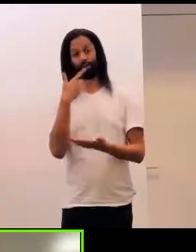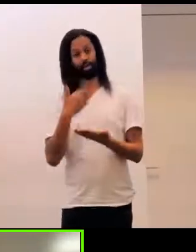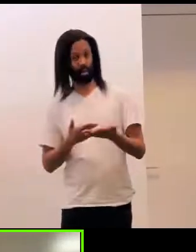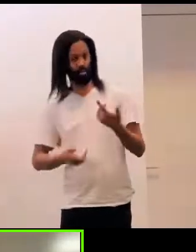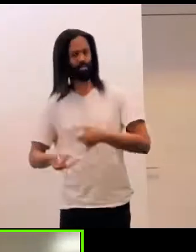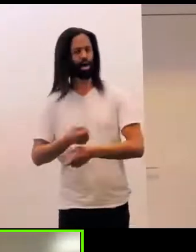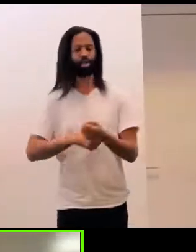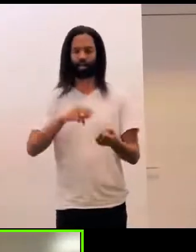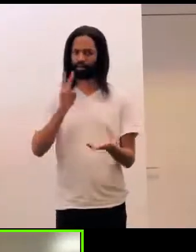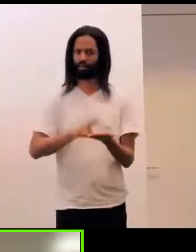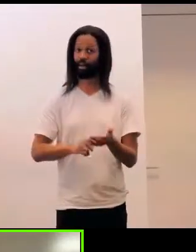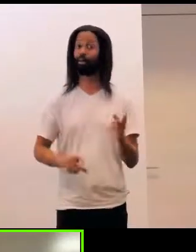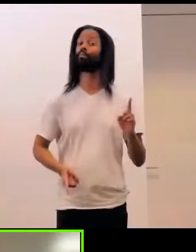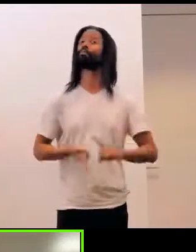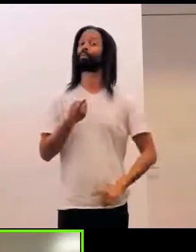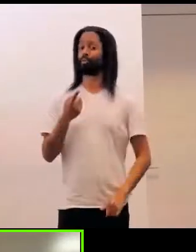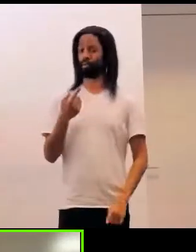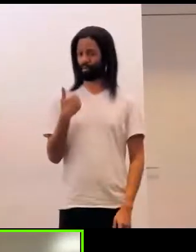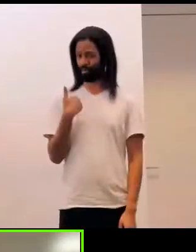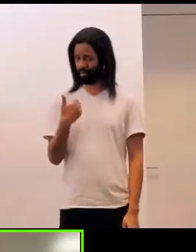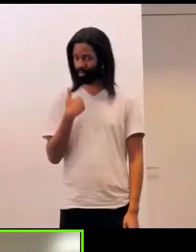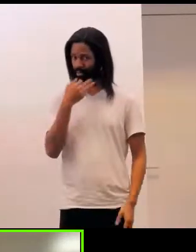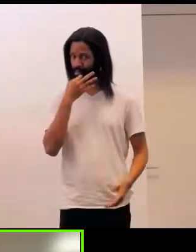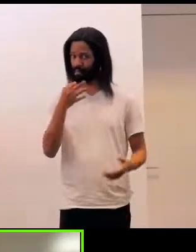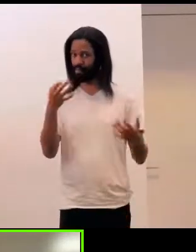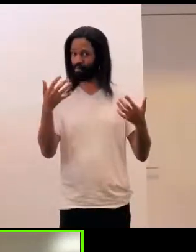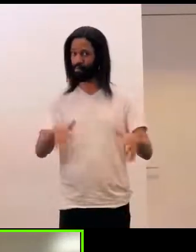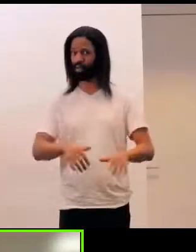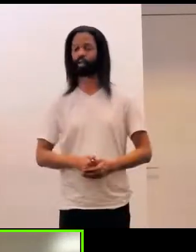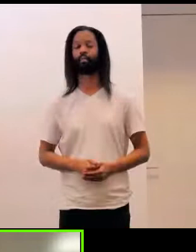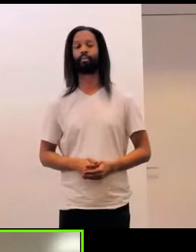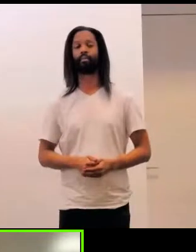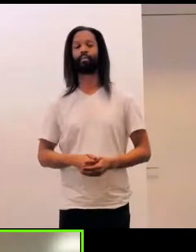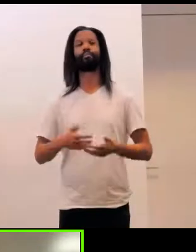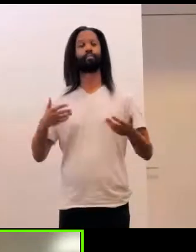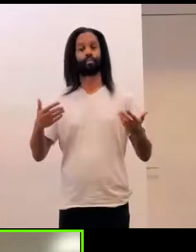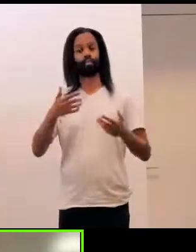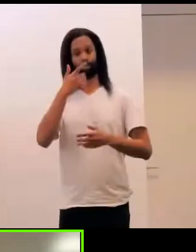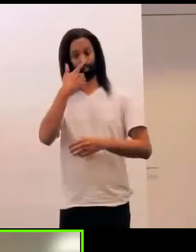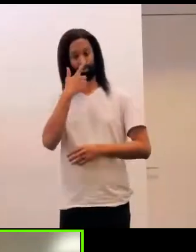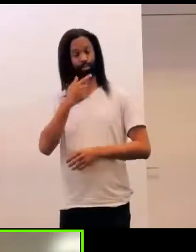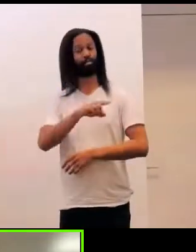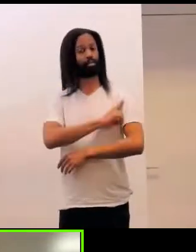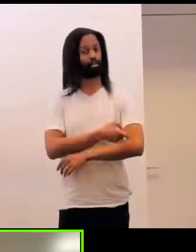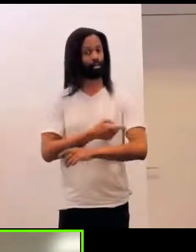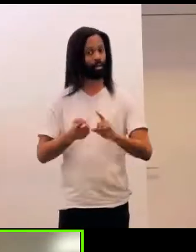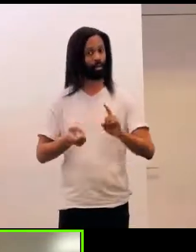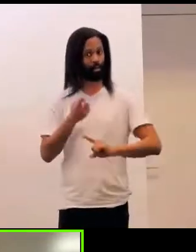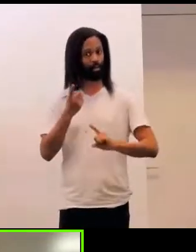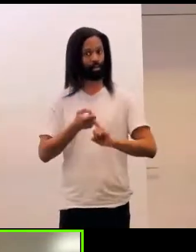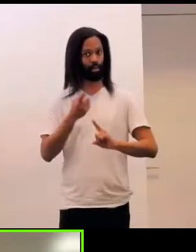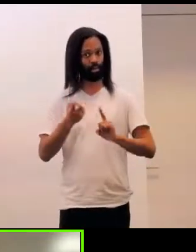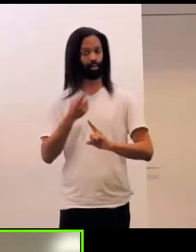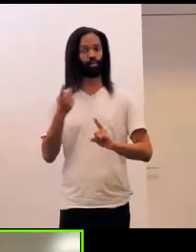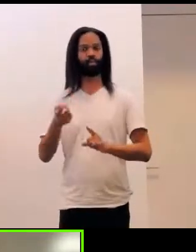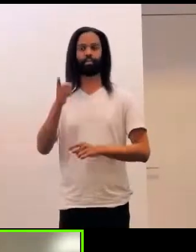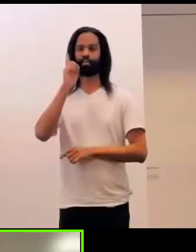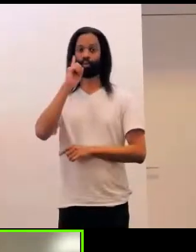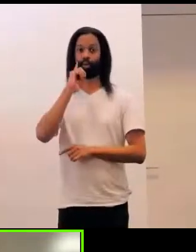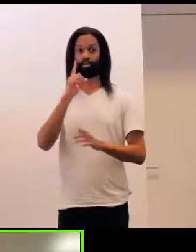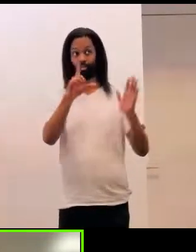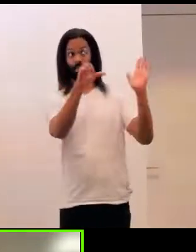je viens de le dire. De bonnes performances énergétiques seront nécessaires non seulement pour satisfaire aux exigences